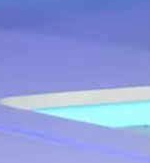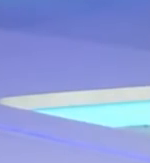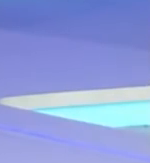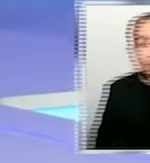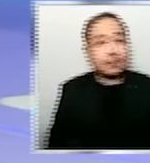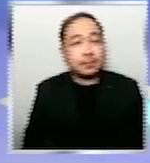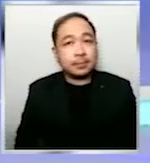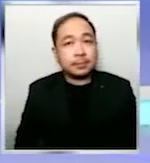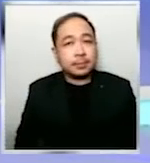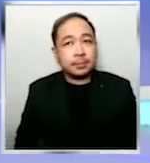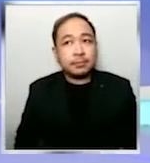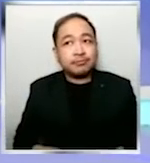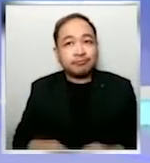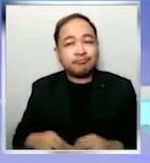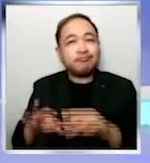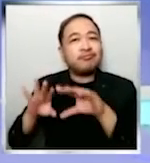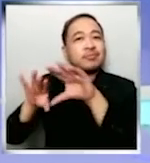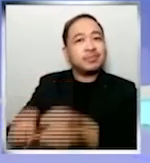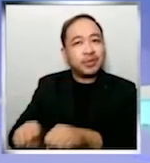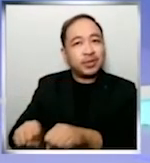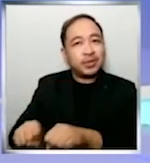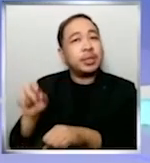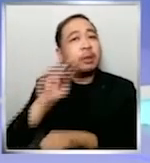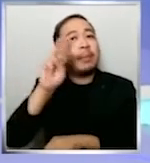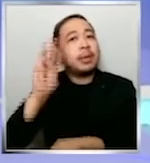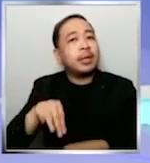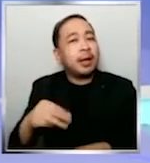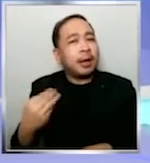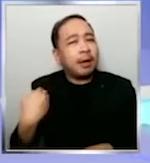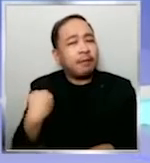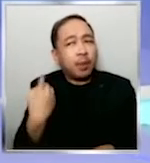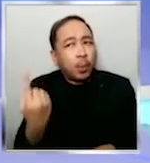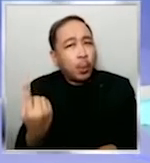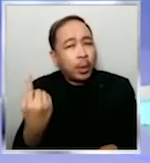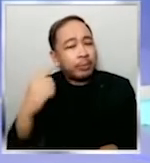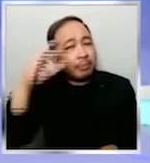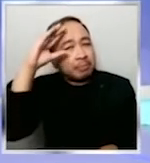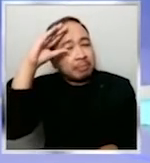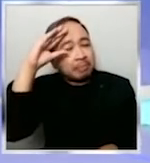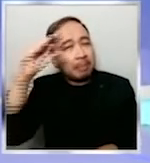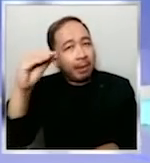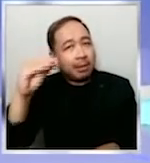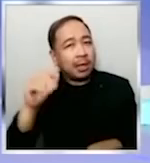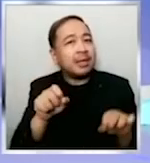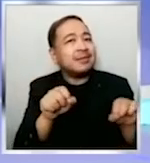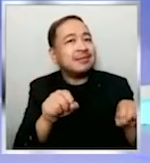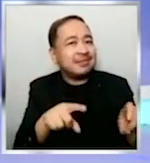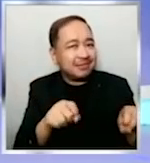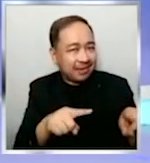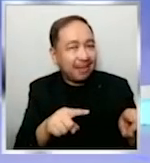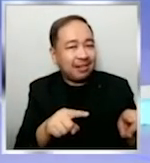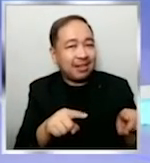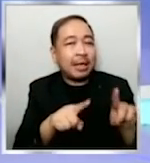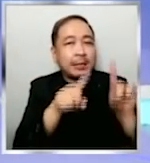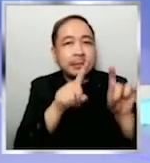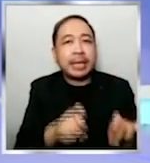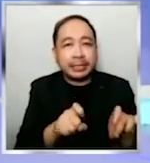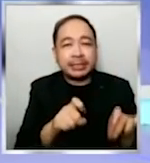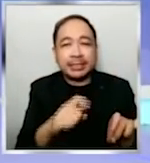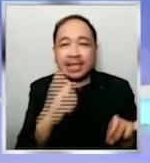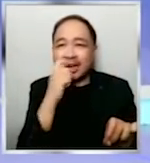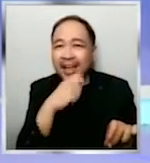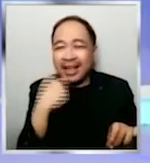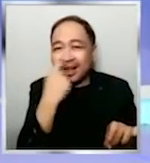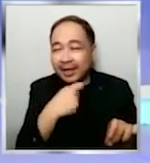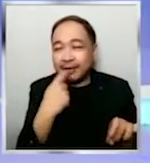Kalaboso sa Maynila ang lalaking nagbebenta umano ng mga antigen test kit kahit walang kaukulang dokumento. Nakatutok si